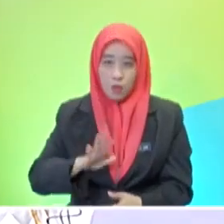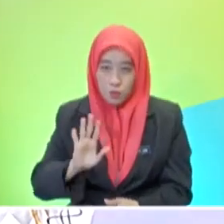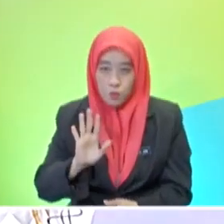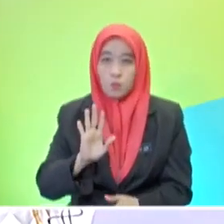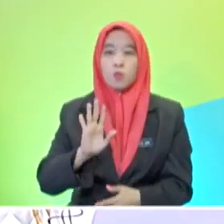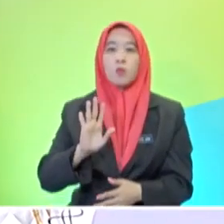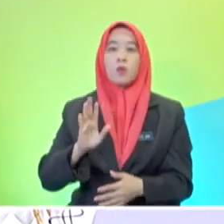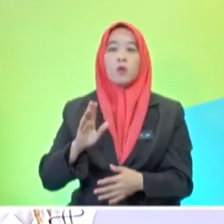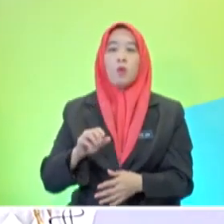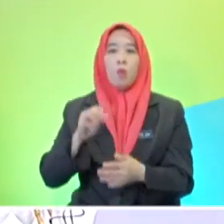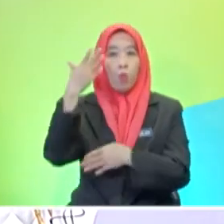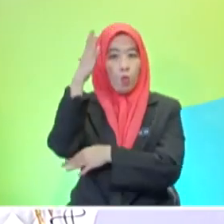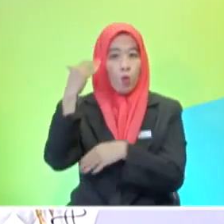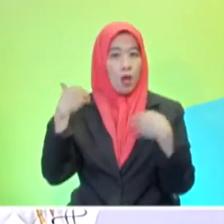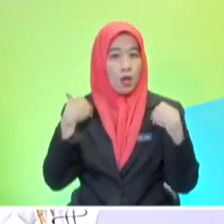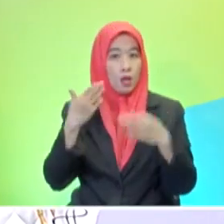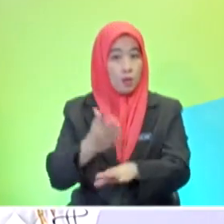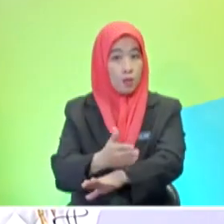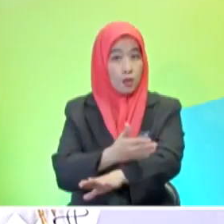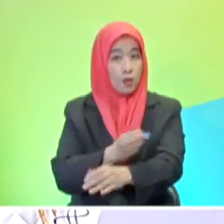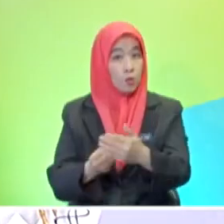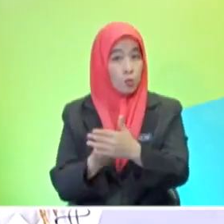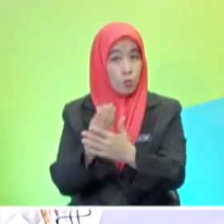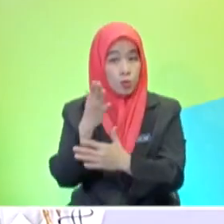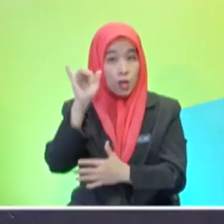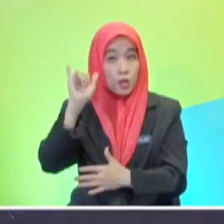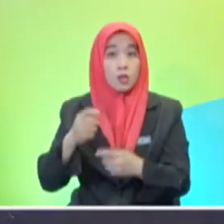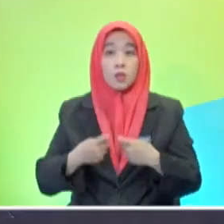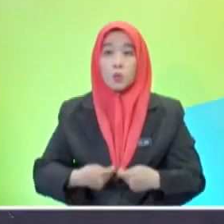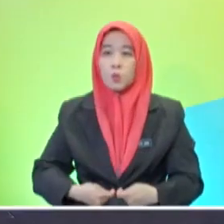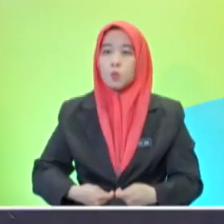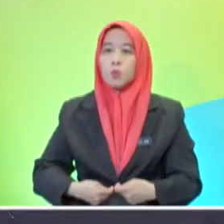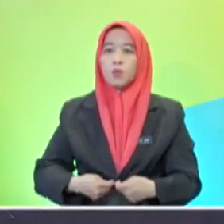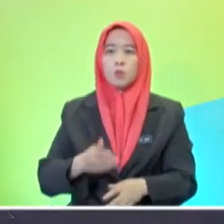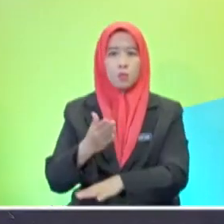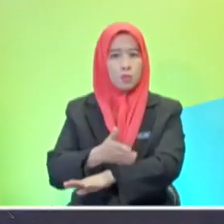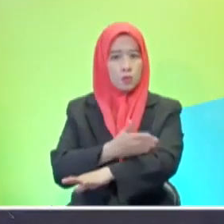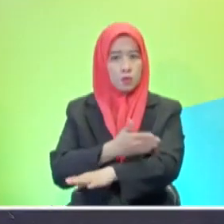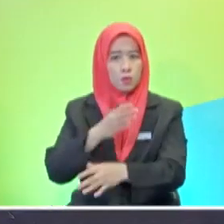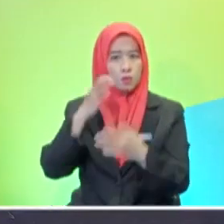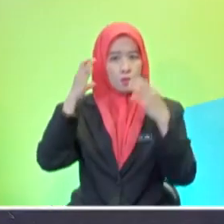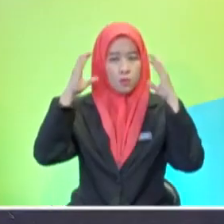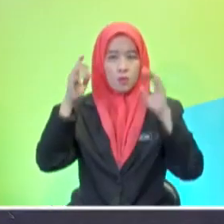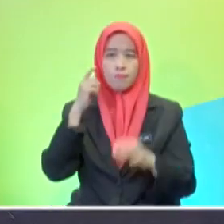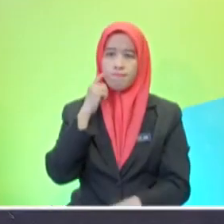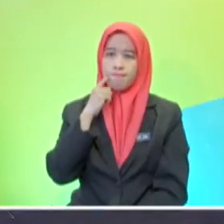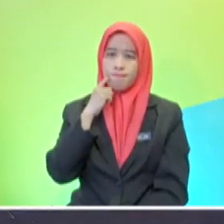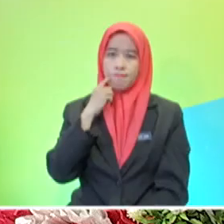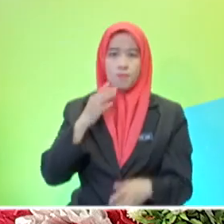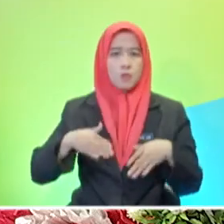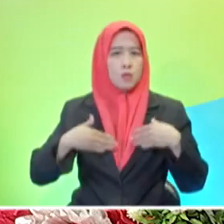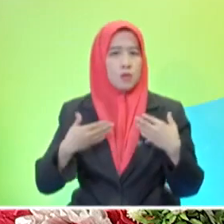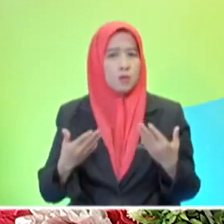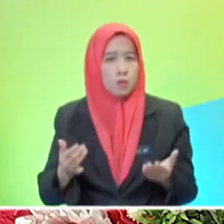Sebenarnya pokok ni ada peringkat tumbesaran yang tertentu. Peringkat cikgu? Macam mana tu